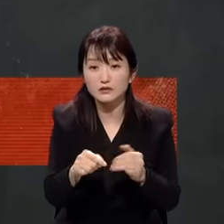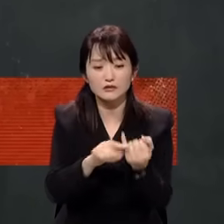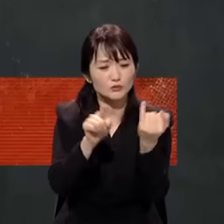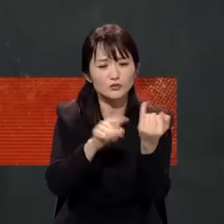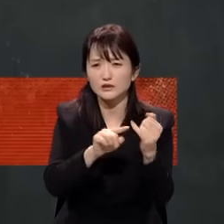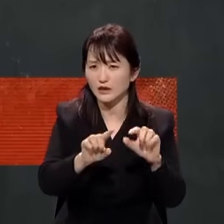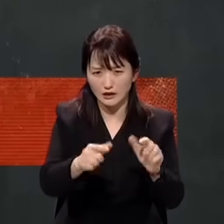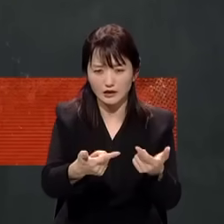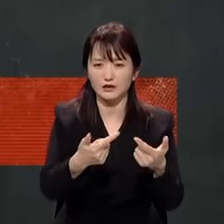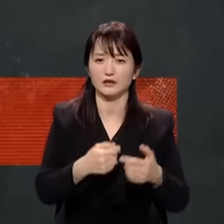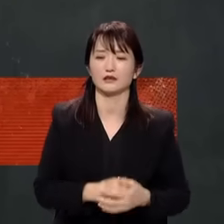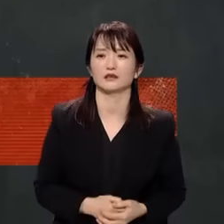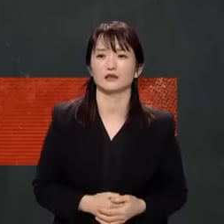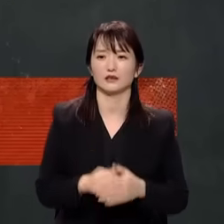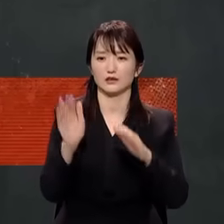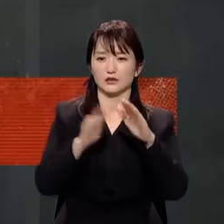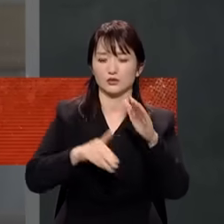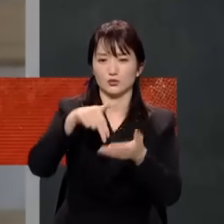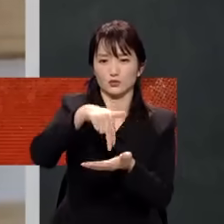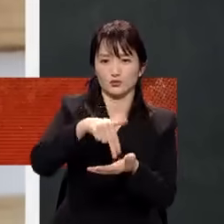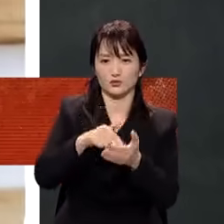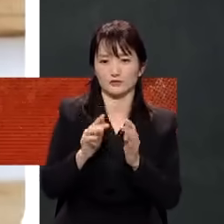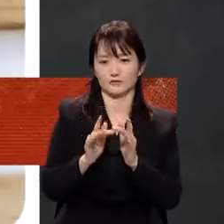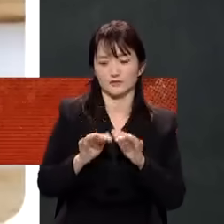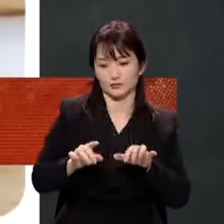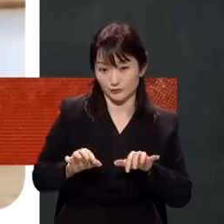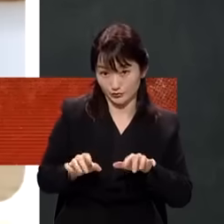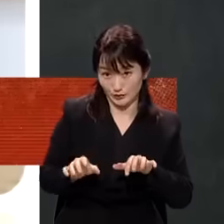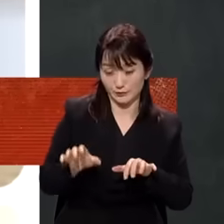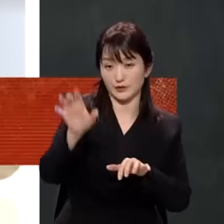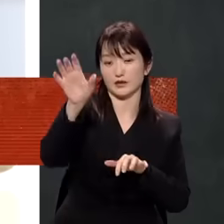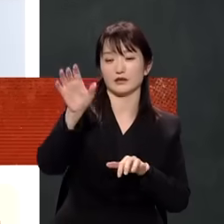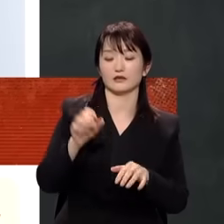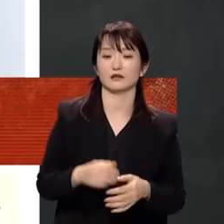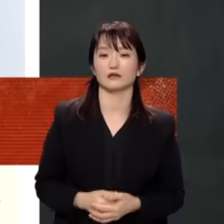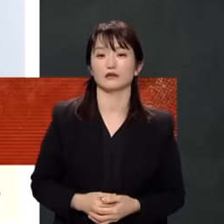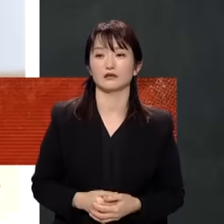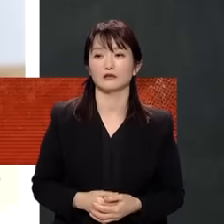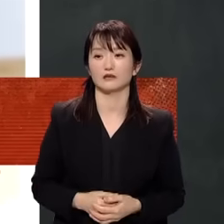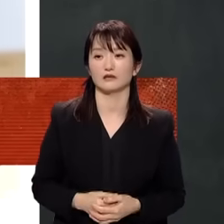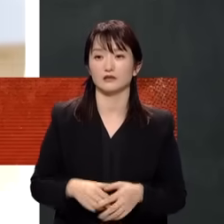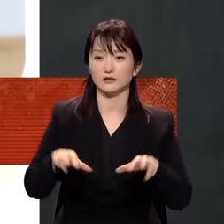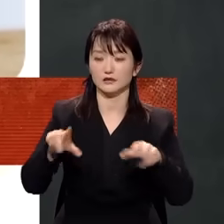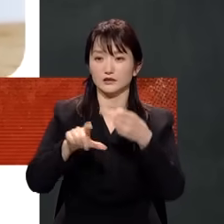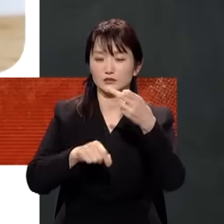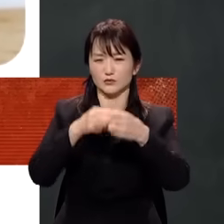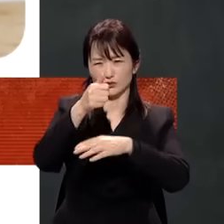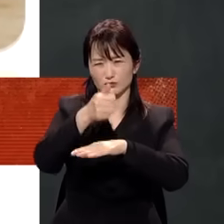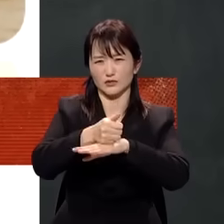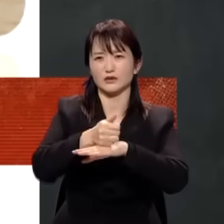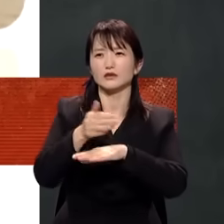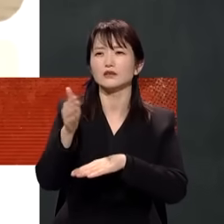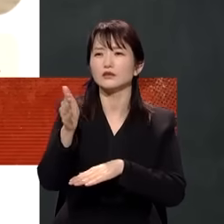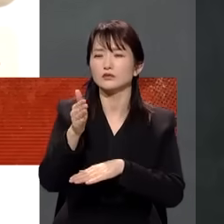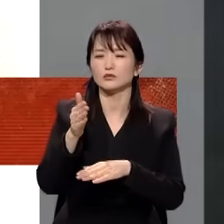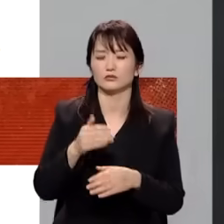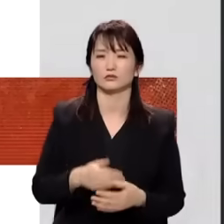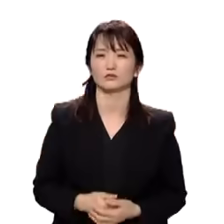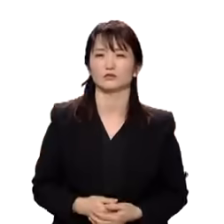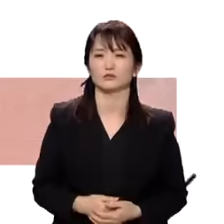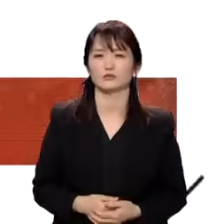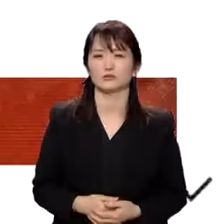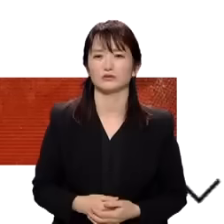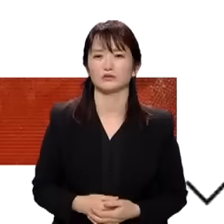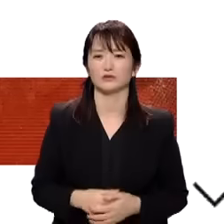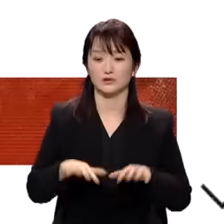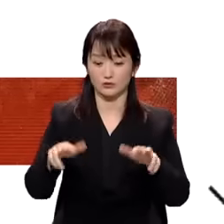거냐라고 공식 그 채팅 채널에 상담 채널에 올렸답니다. 근데 지금 연말연시 기간이잖아요. 예. 아 지금